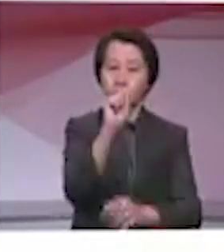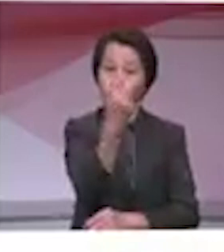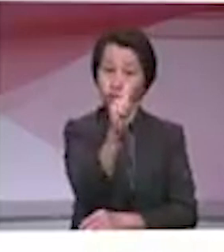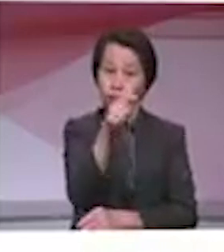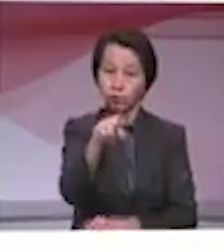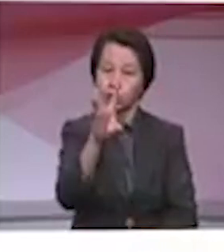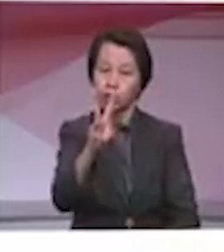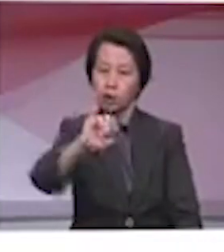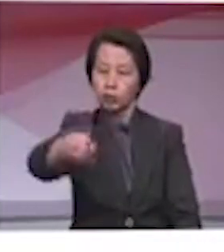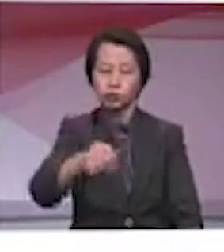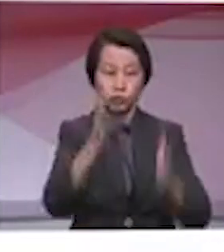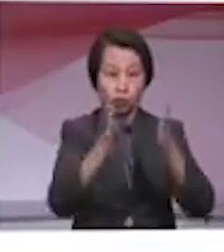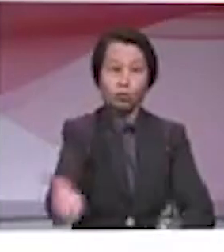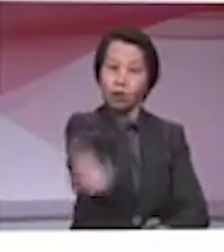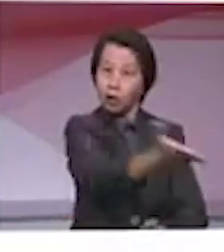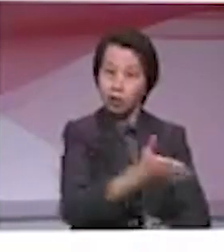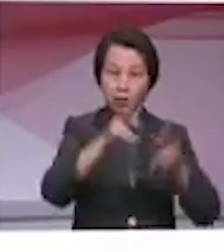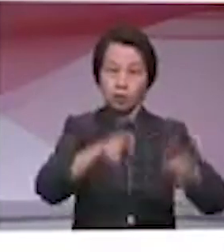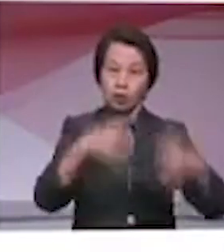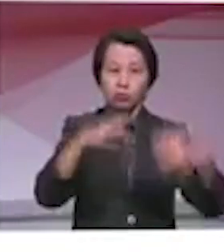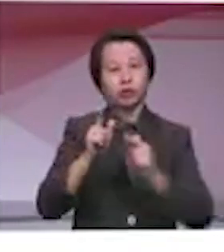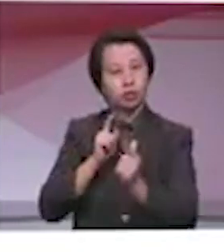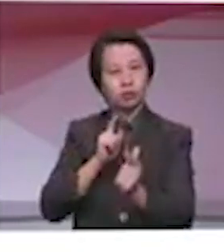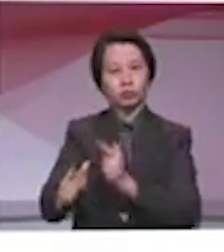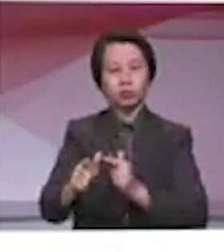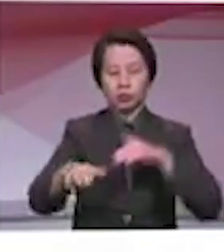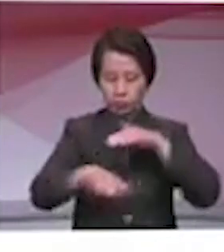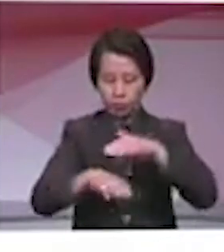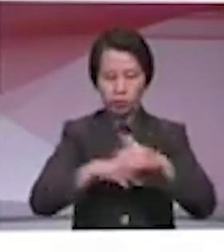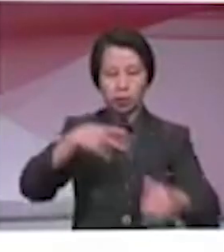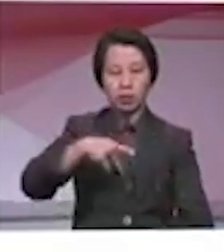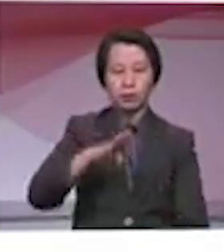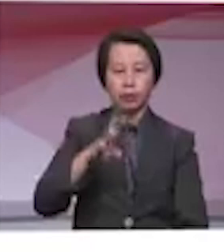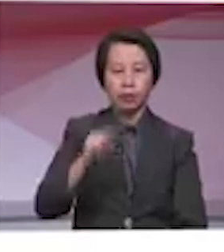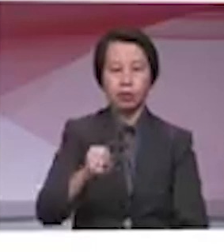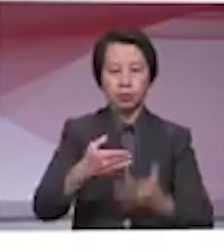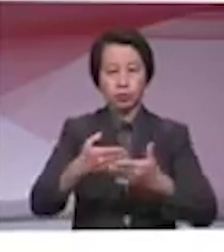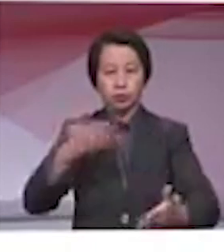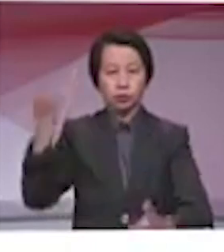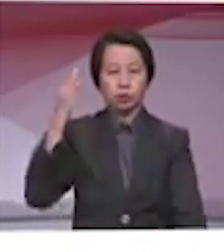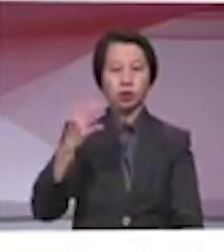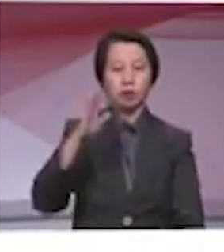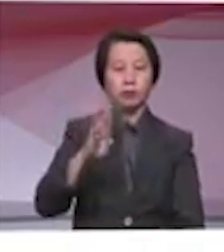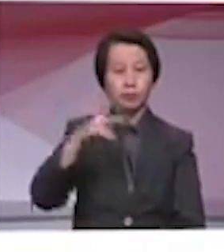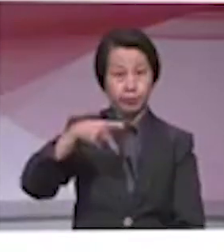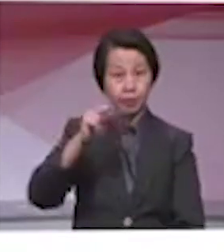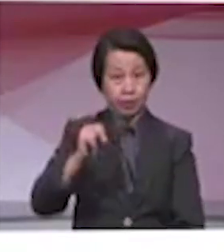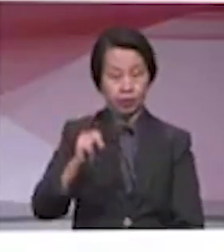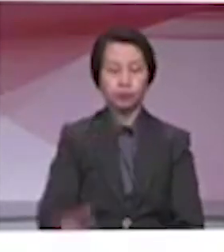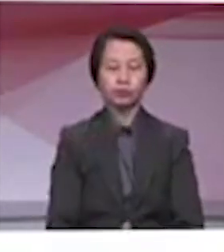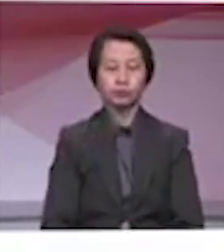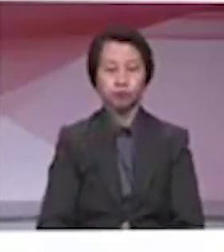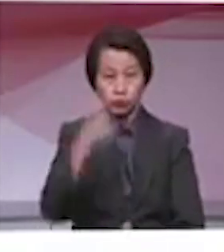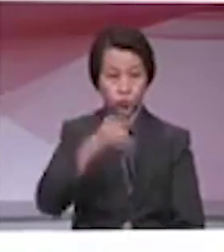10.6 juta penerima yang telah diluluskan di bawah BPN sebelum ini. Dan bagi